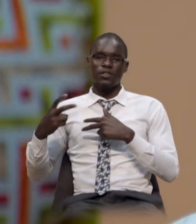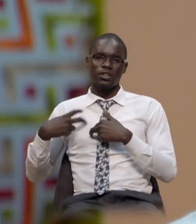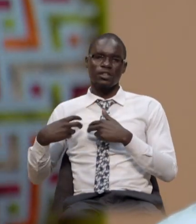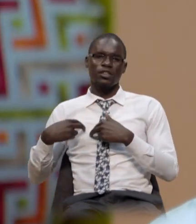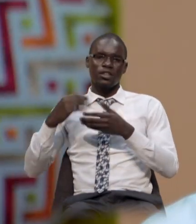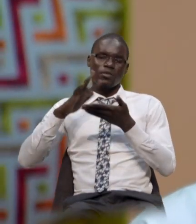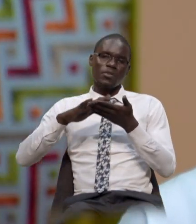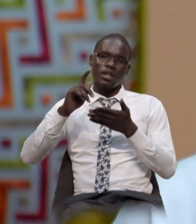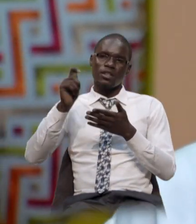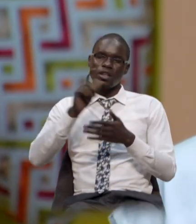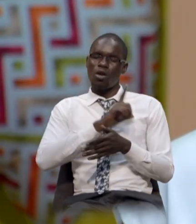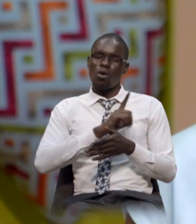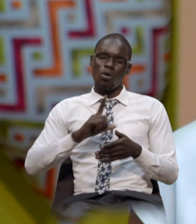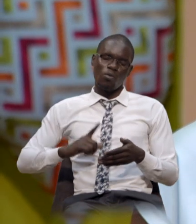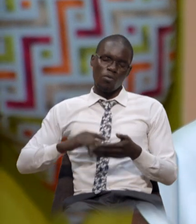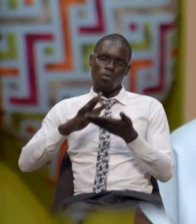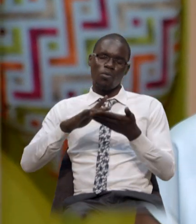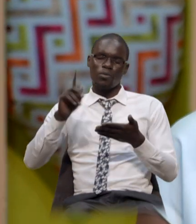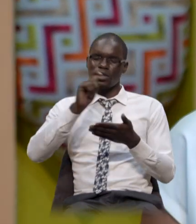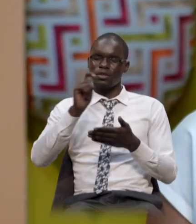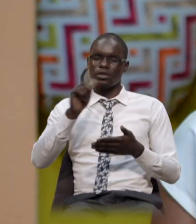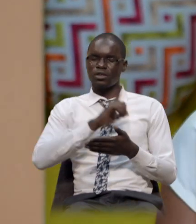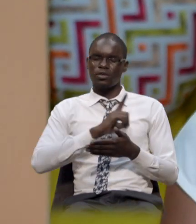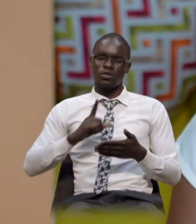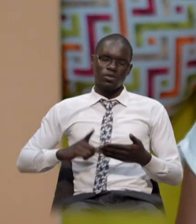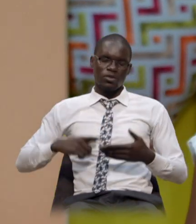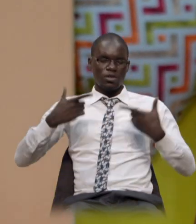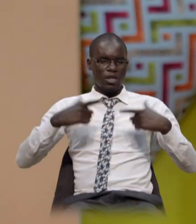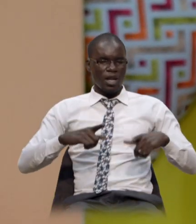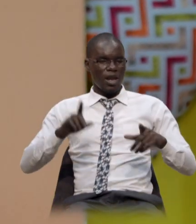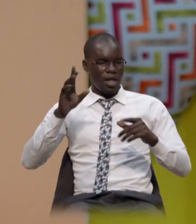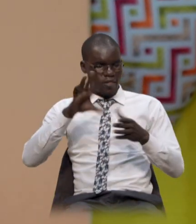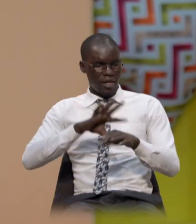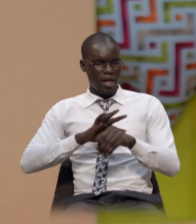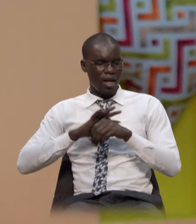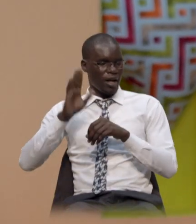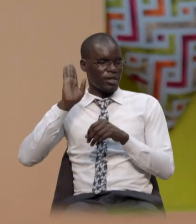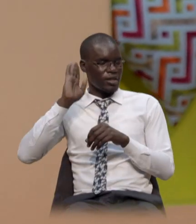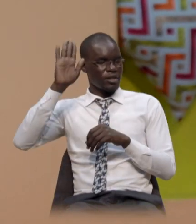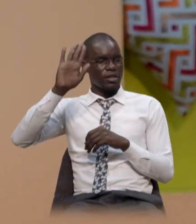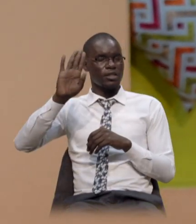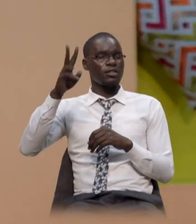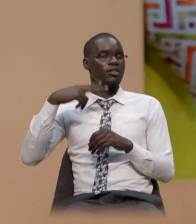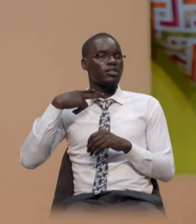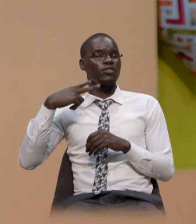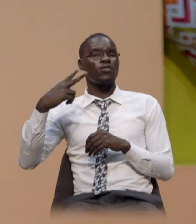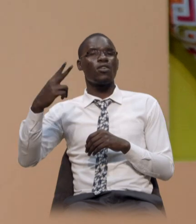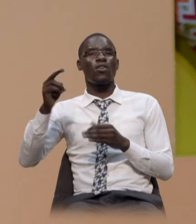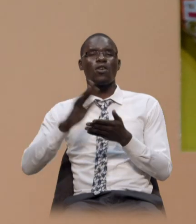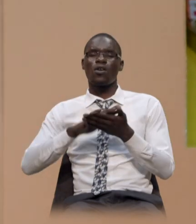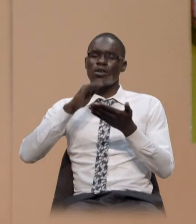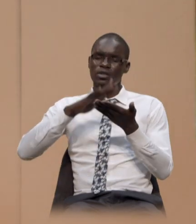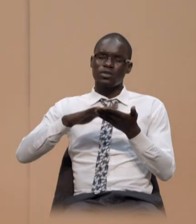husamehewa. Msifu, msifu, dunia